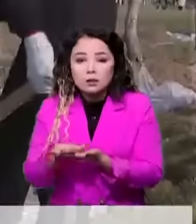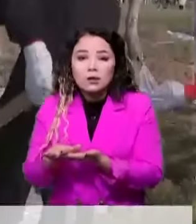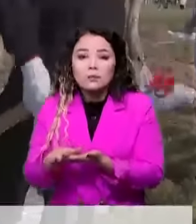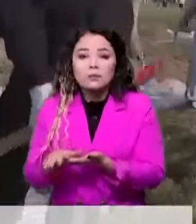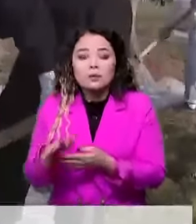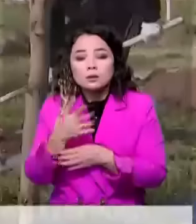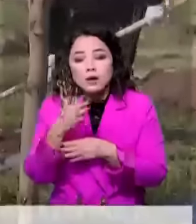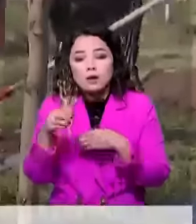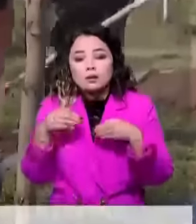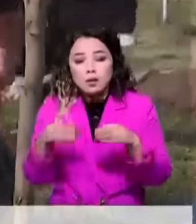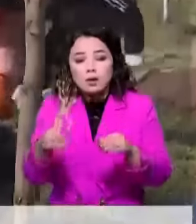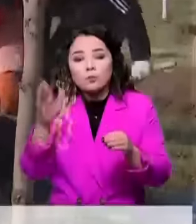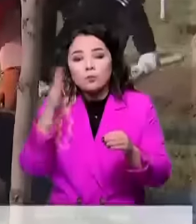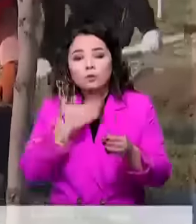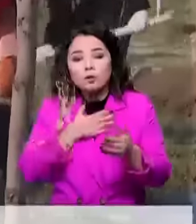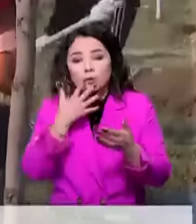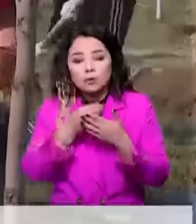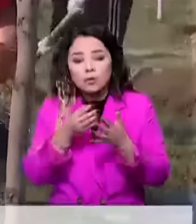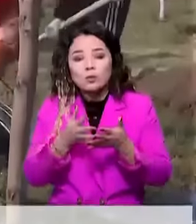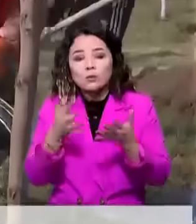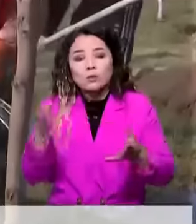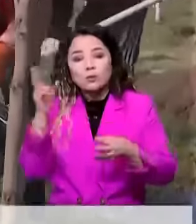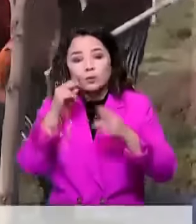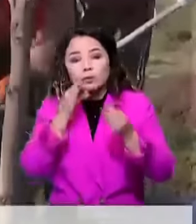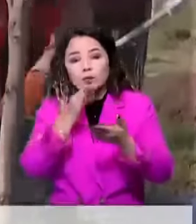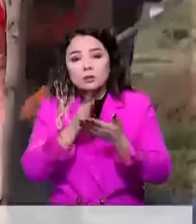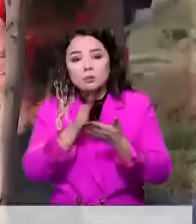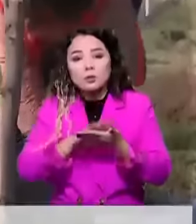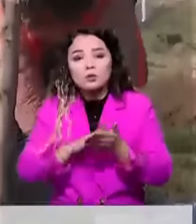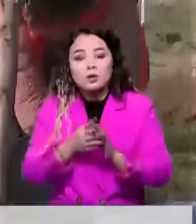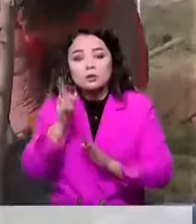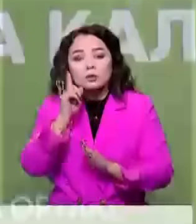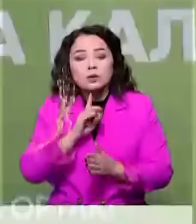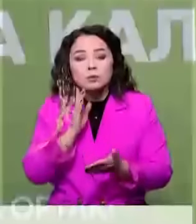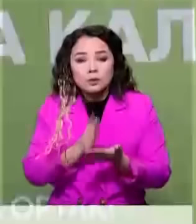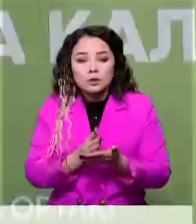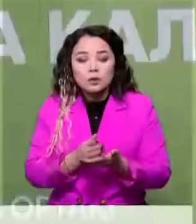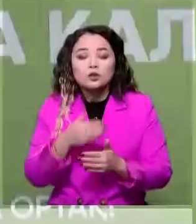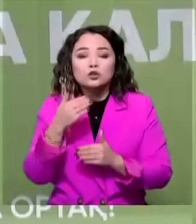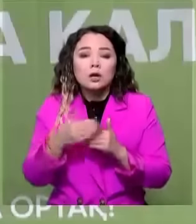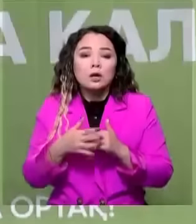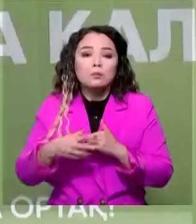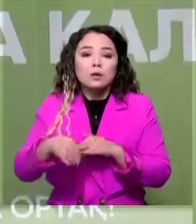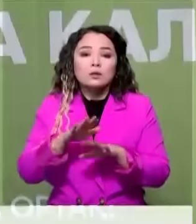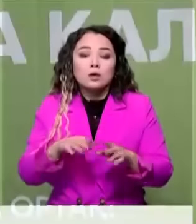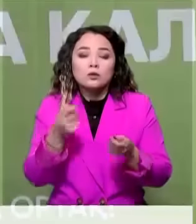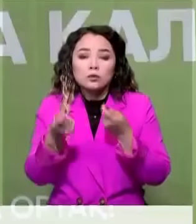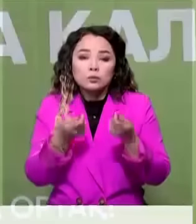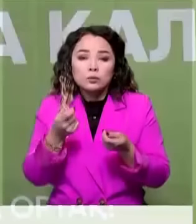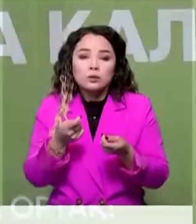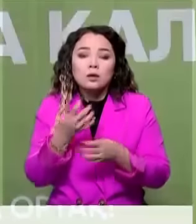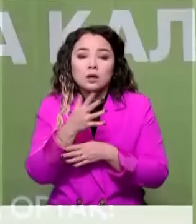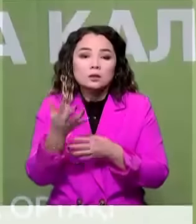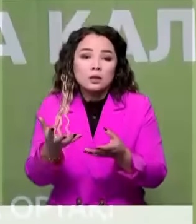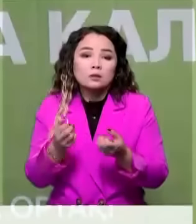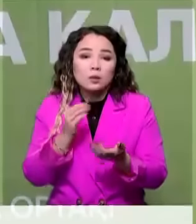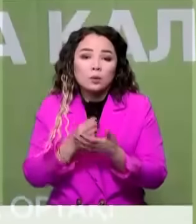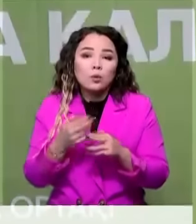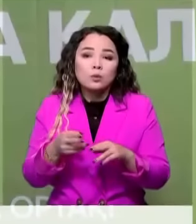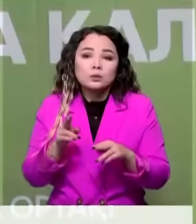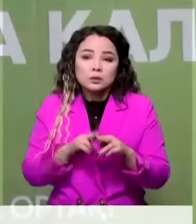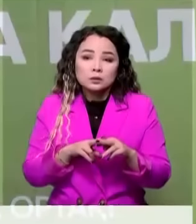талы егіп, болашағымызға үміт күтіретін жағдайда жүрміз. Жақын маңдардан, тұқымбақтардан ағаш алдырғанбыз.